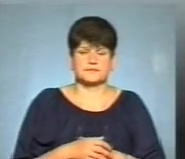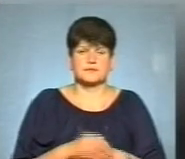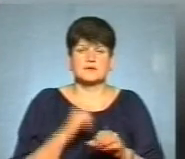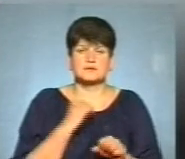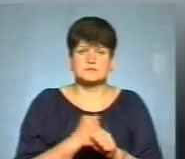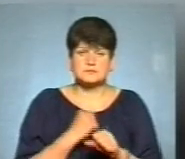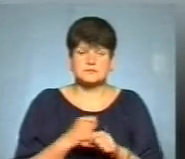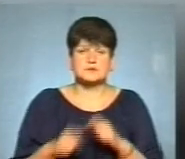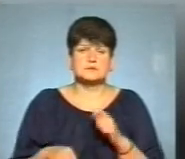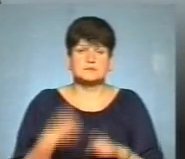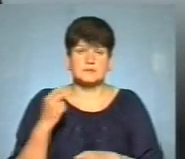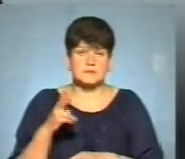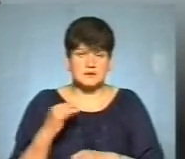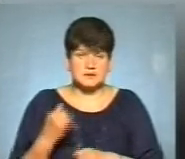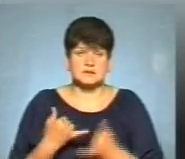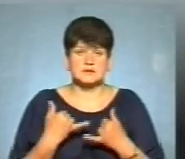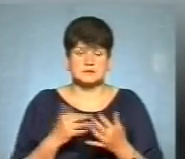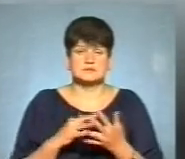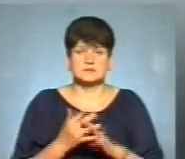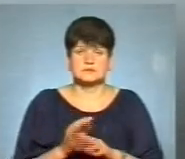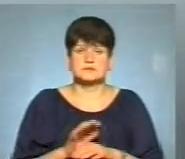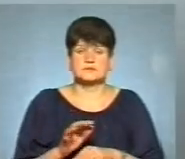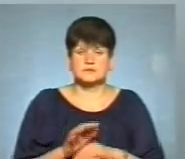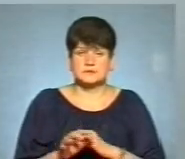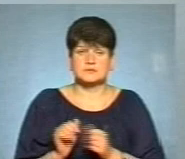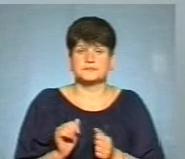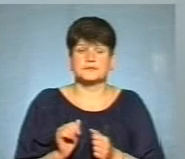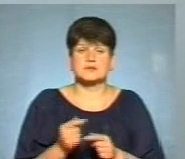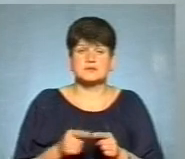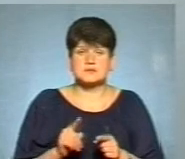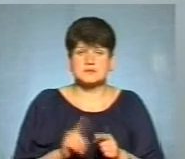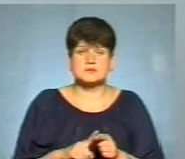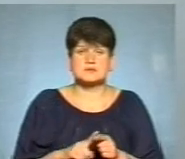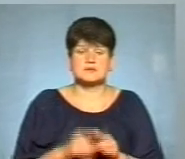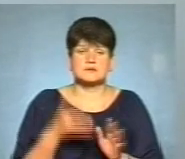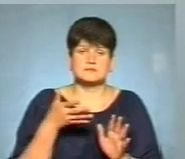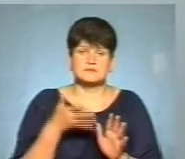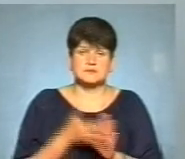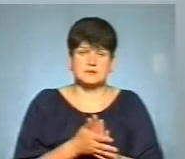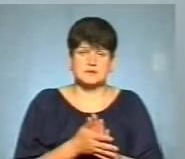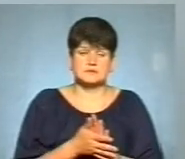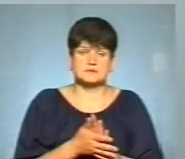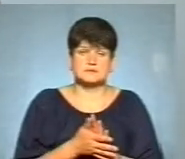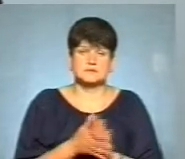збитки, будемо казати, для аграріїв, тим посуховим. Це в основному це затрати,